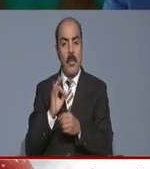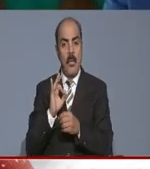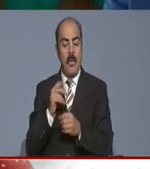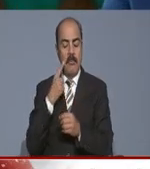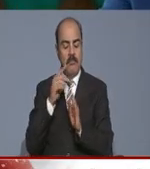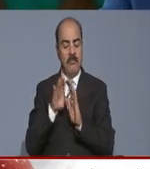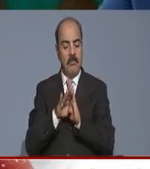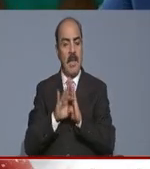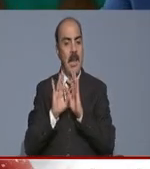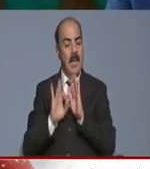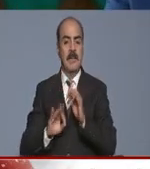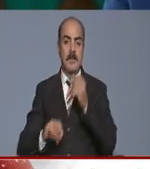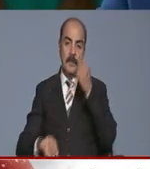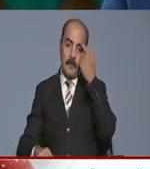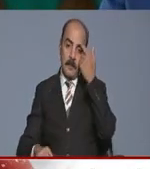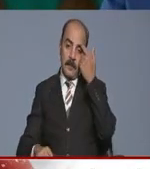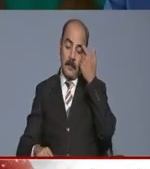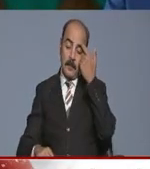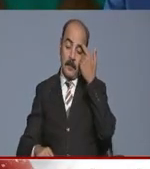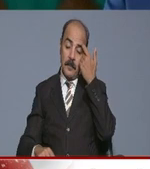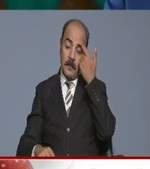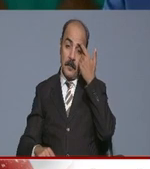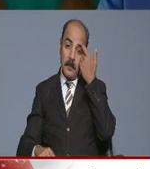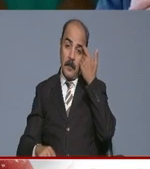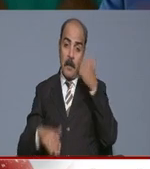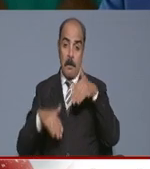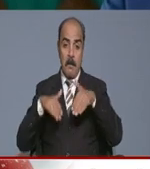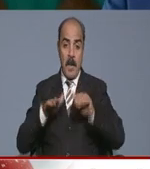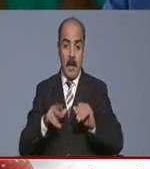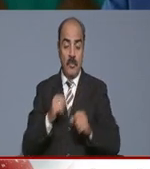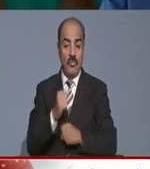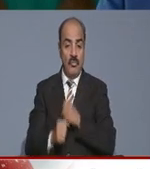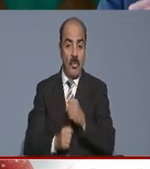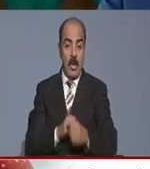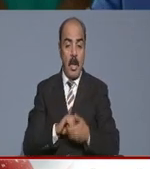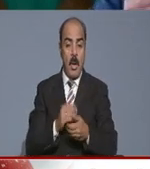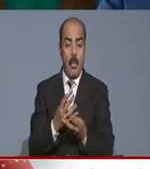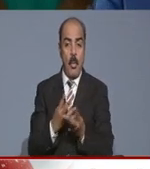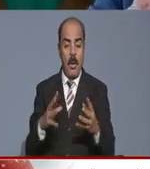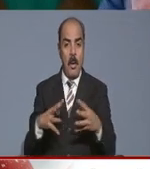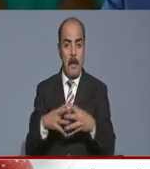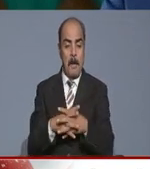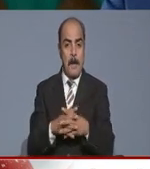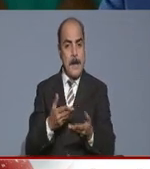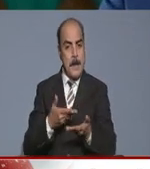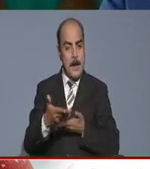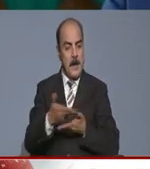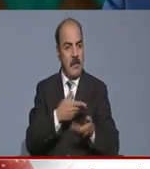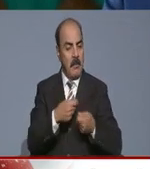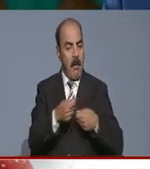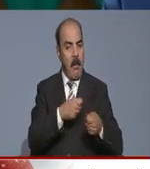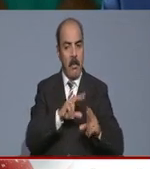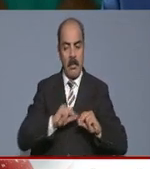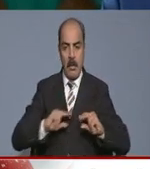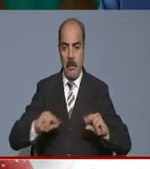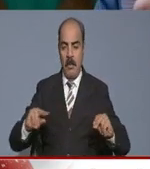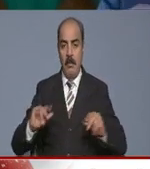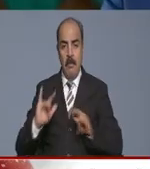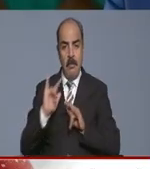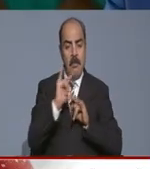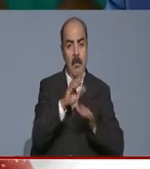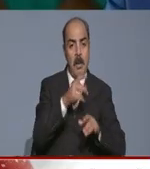المنطق. إن أعمال مجلس الأعمال يعمل على توسيع التجارة فيما بيننا، وصادرات